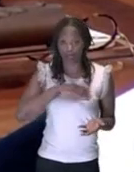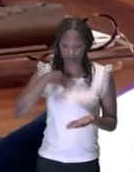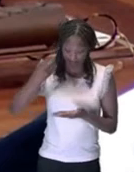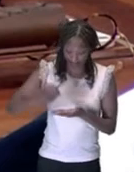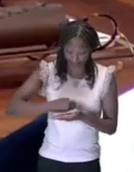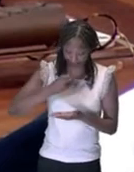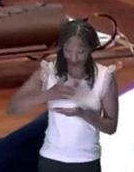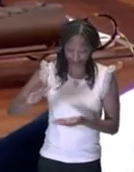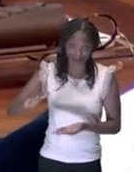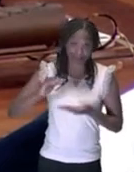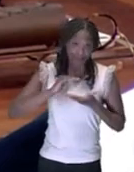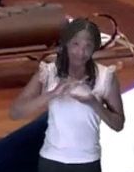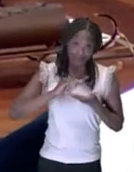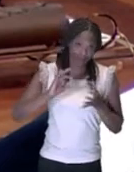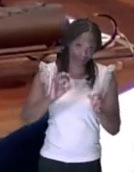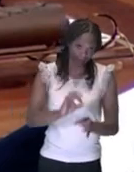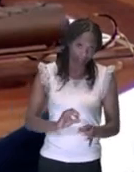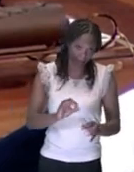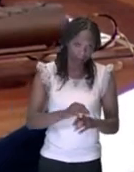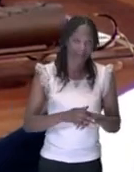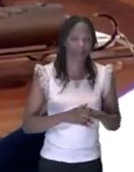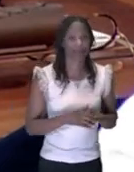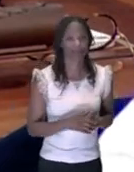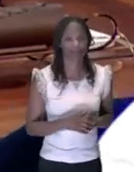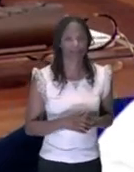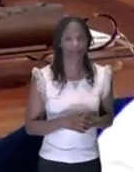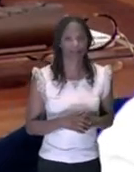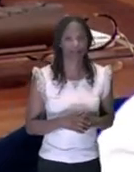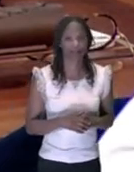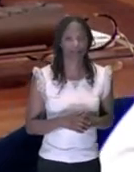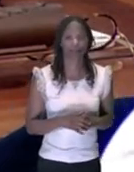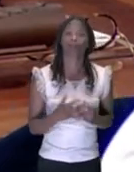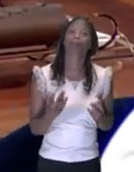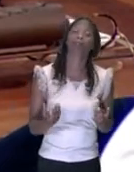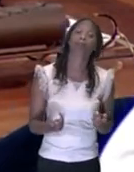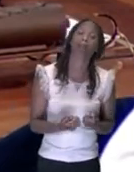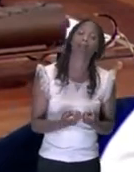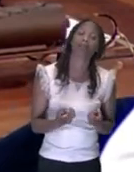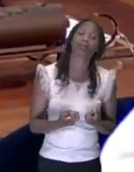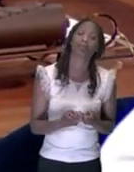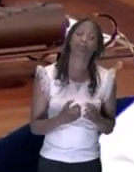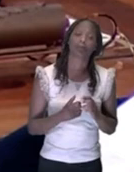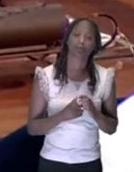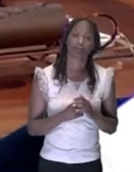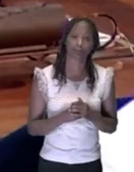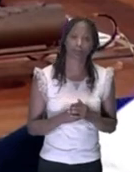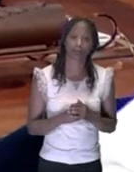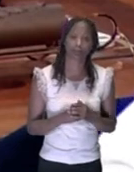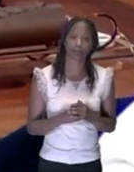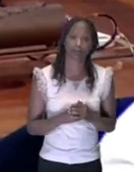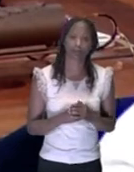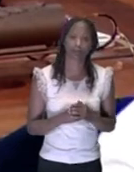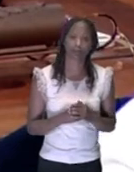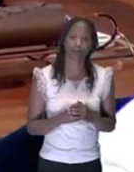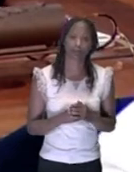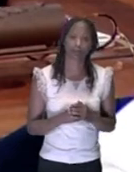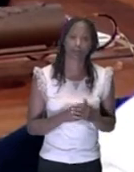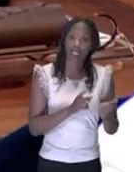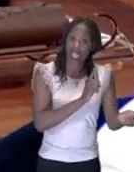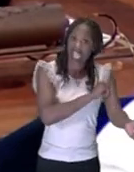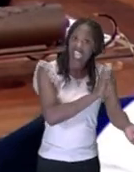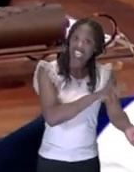avoir eu les réponses précédemment. Et je voudrais en citer un certain nombre, par exemple, où est-ce qu'on en est des dépenses